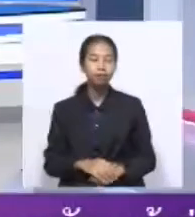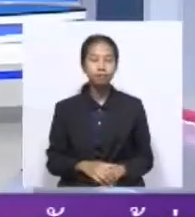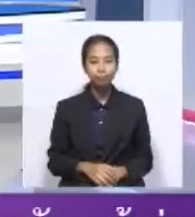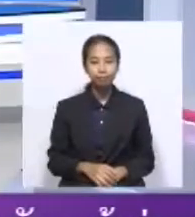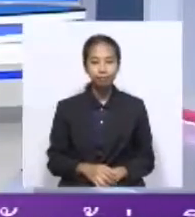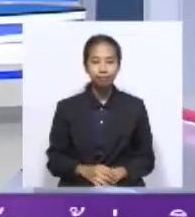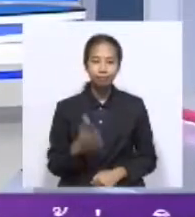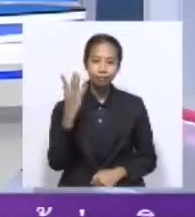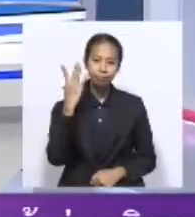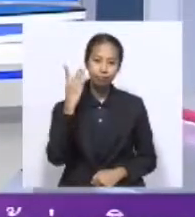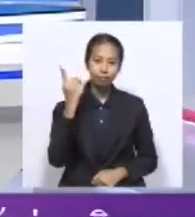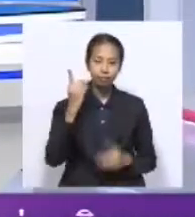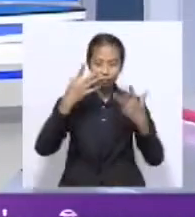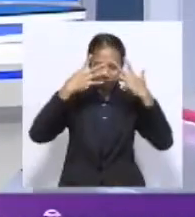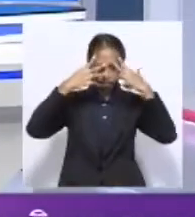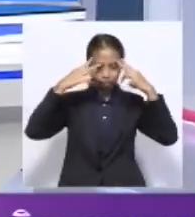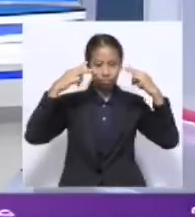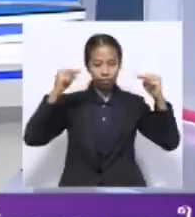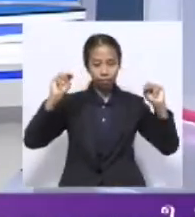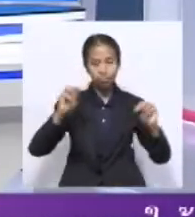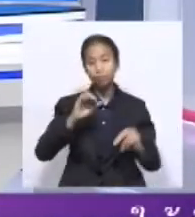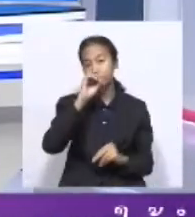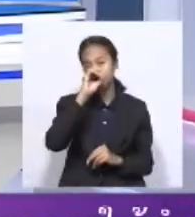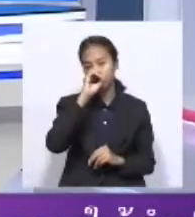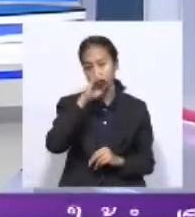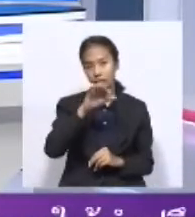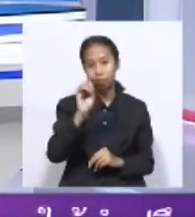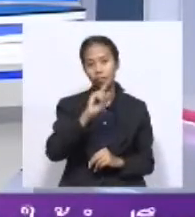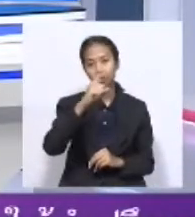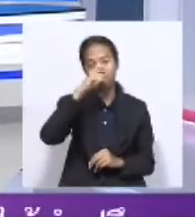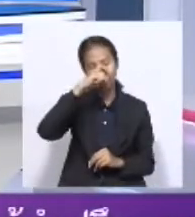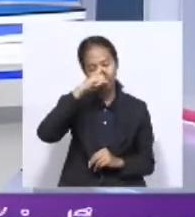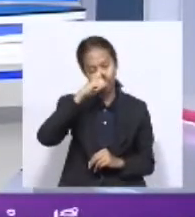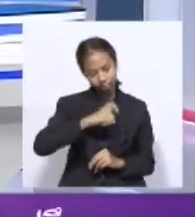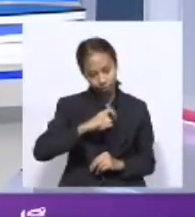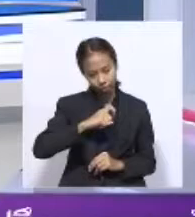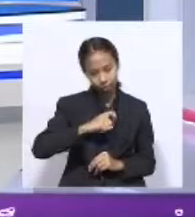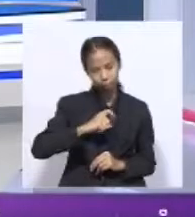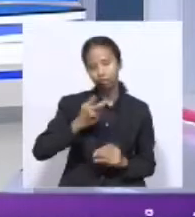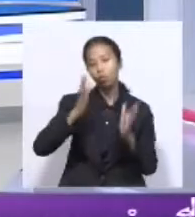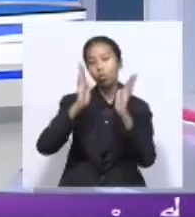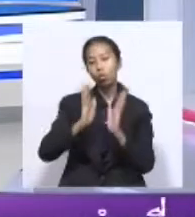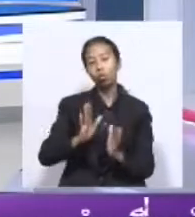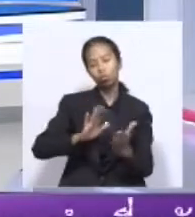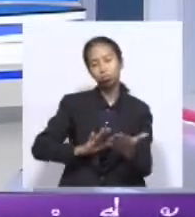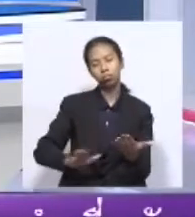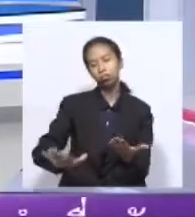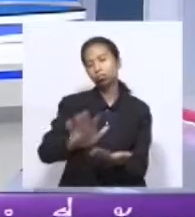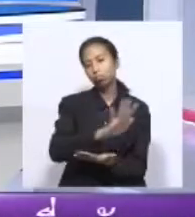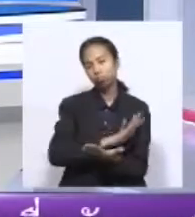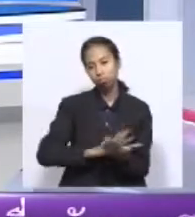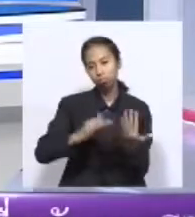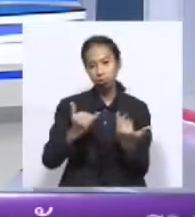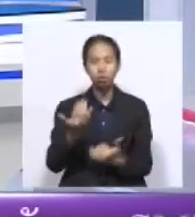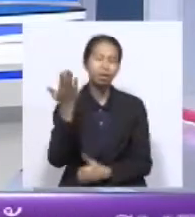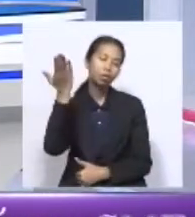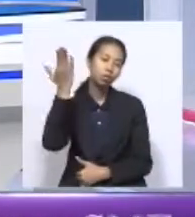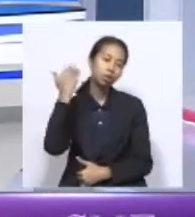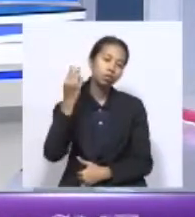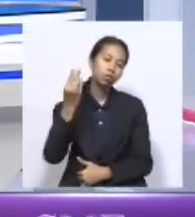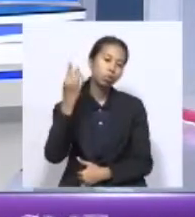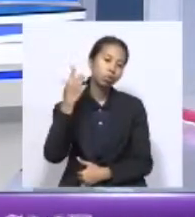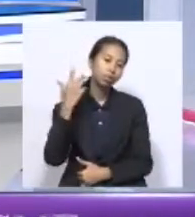มาอีกเรื่องหนึ่งเมื่อวานนี้ท่านนายกรัฐมนตรีก็พูดถึงคนไทยทุกคนนะคะเนื่องจากว่าในช่วง 2-3 วันที่ผ่านมาเนี่ยแ